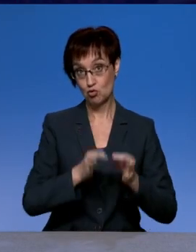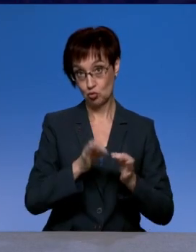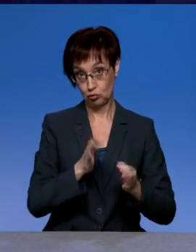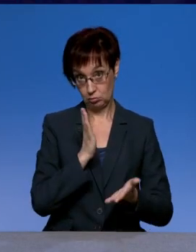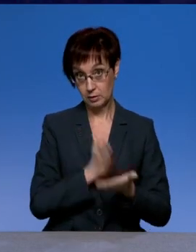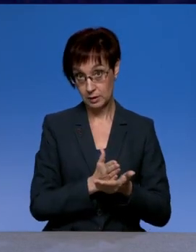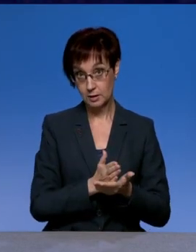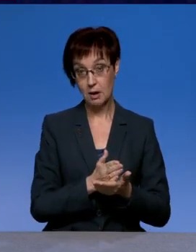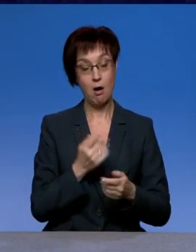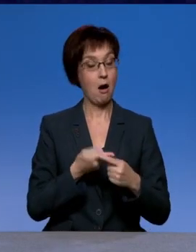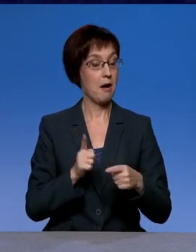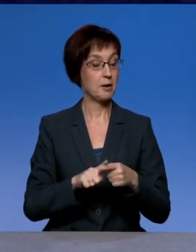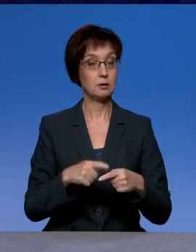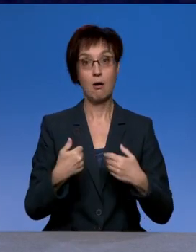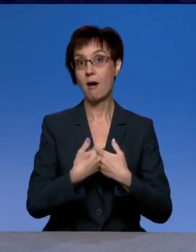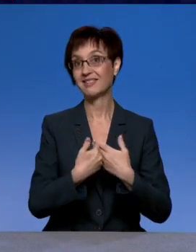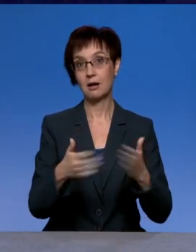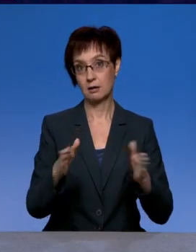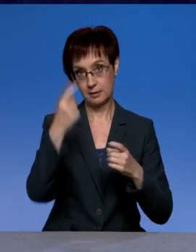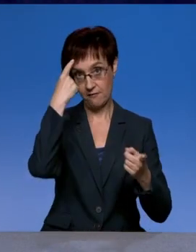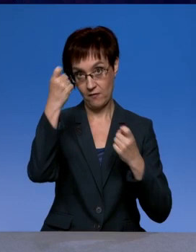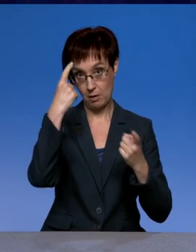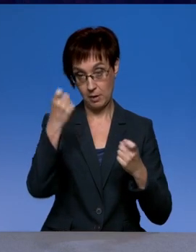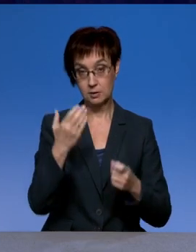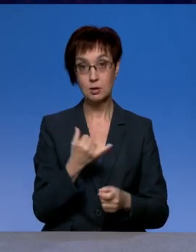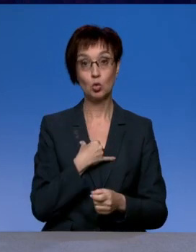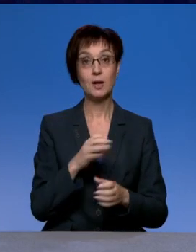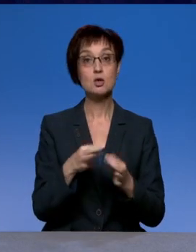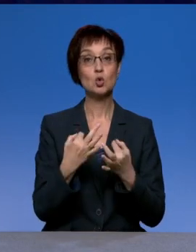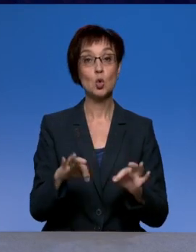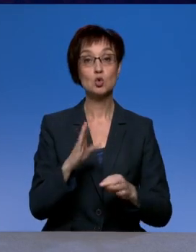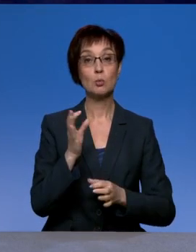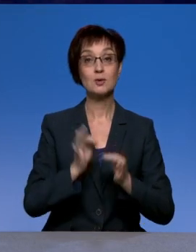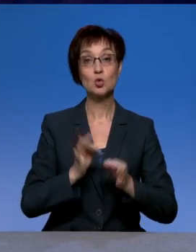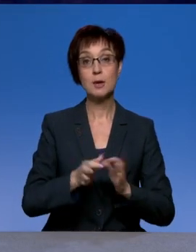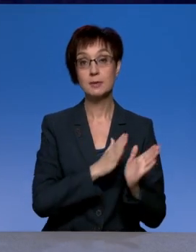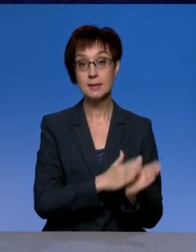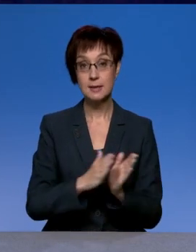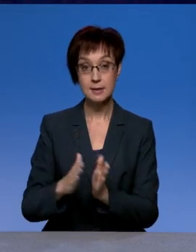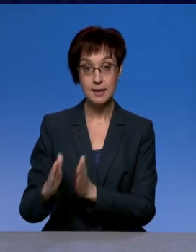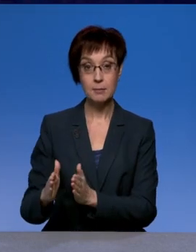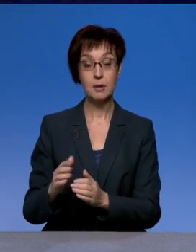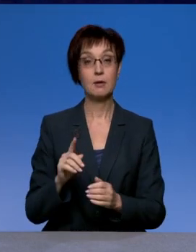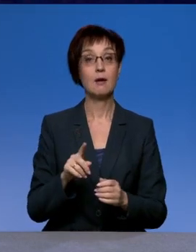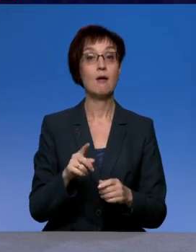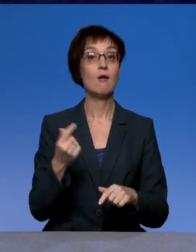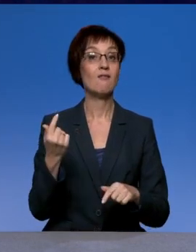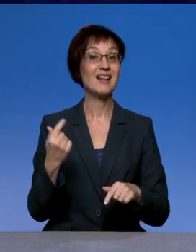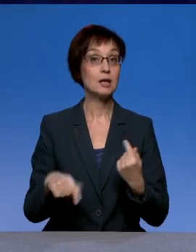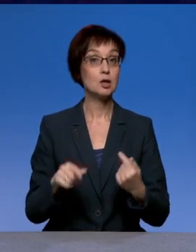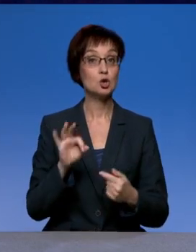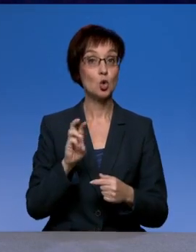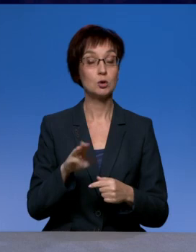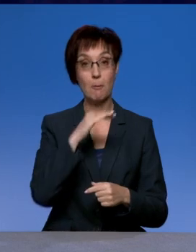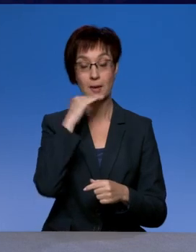информация, да, то у нас доступ к судебной системе, у нас совершенно, там, в отличие там, от многих других стран в мире, у нас он